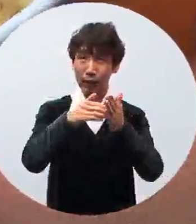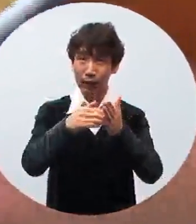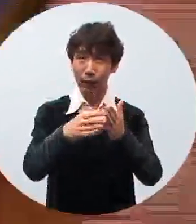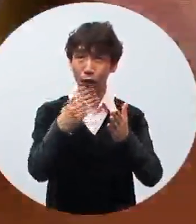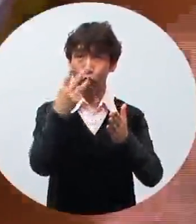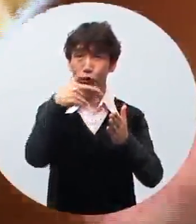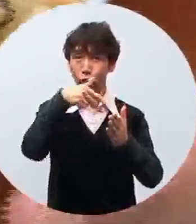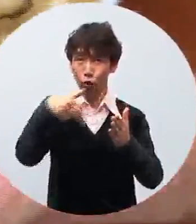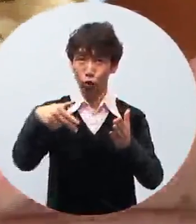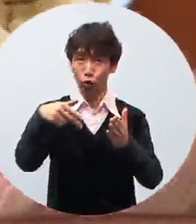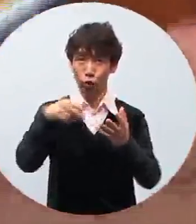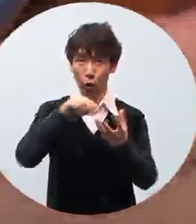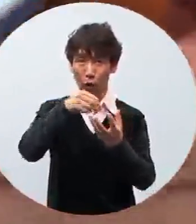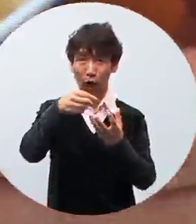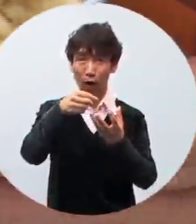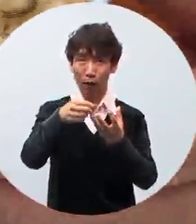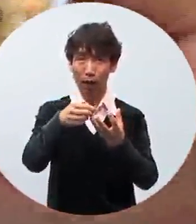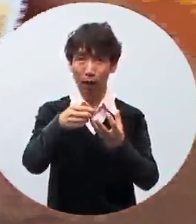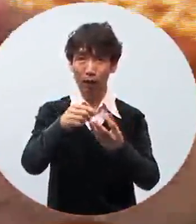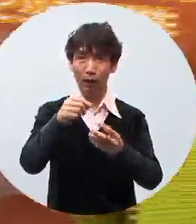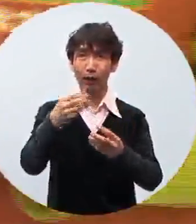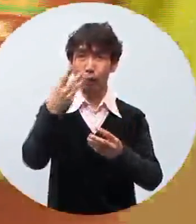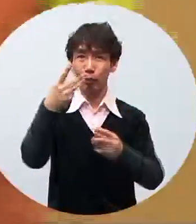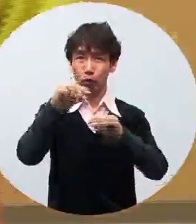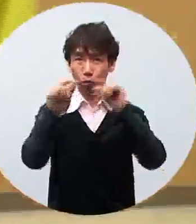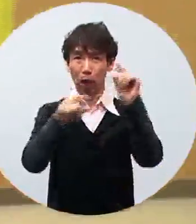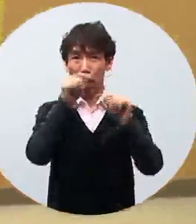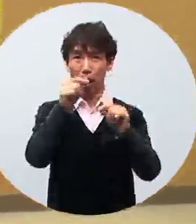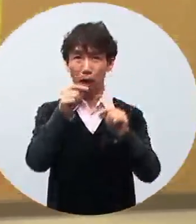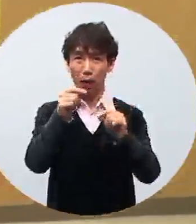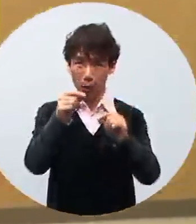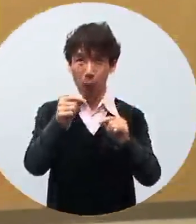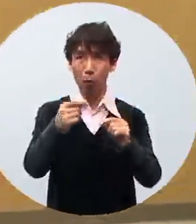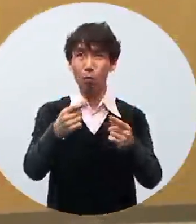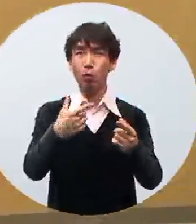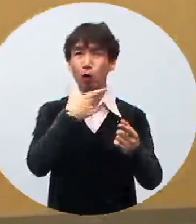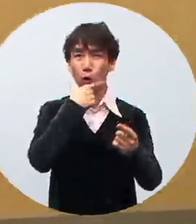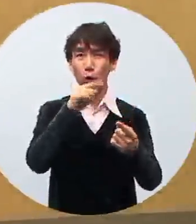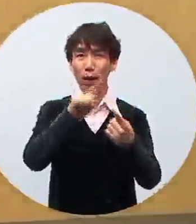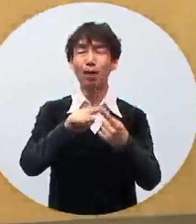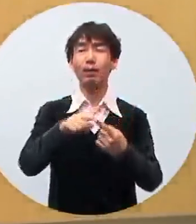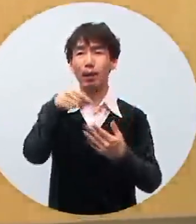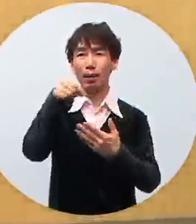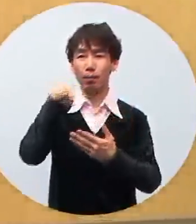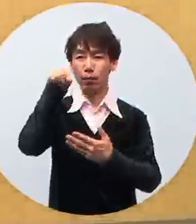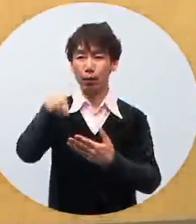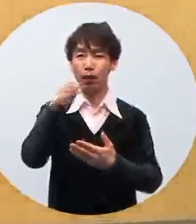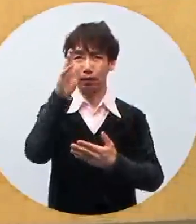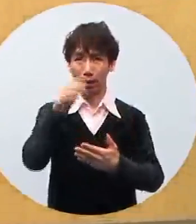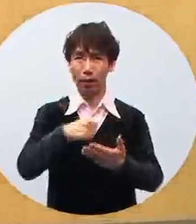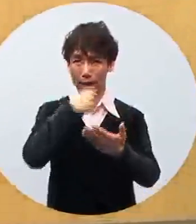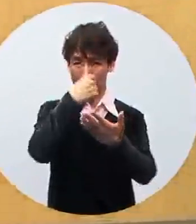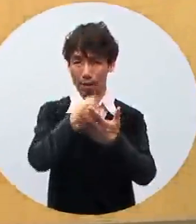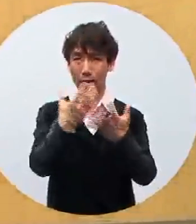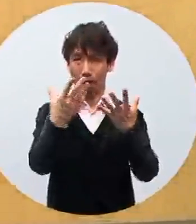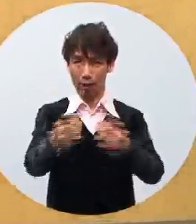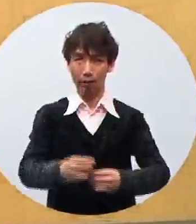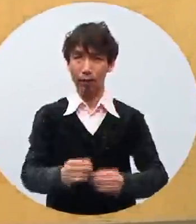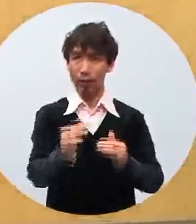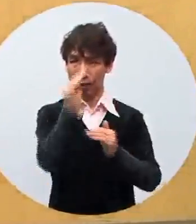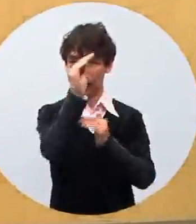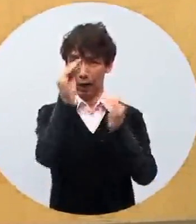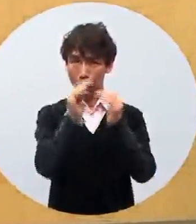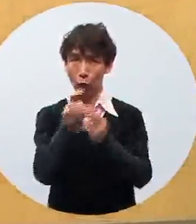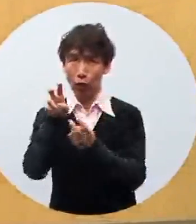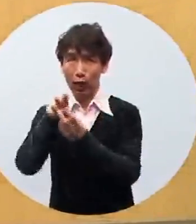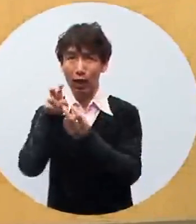の皮と三つ葉をお好みで乗せてください。 これでタケノコと鮭の炊き込みご飯の完成です。 タケノコと